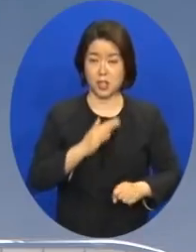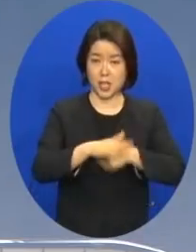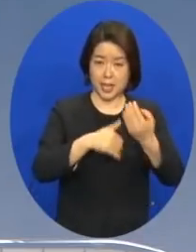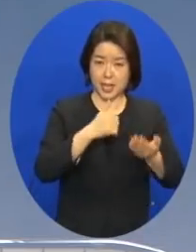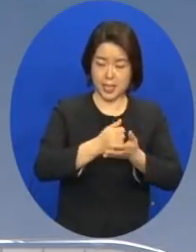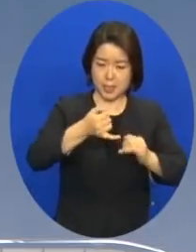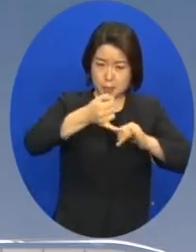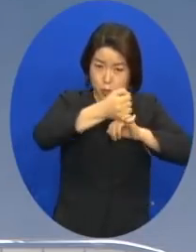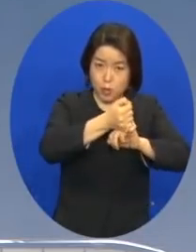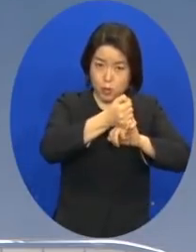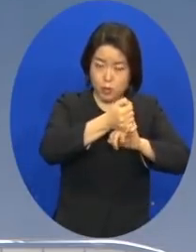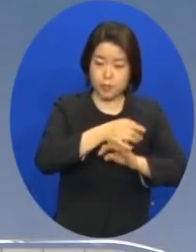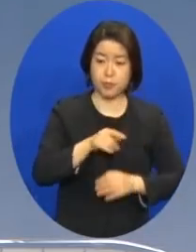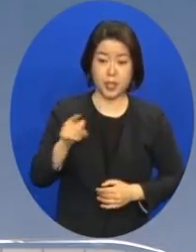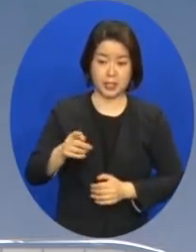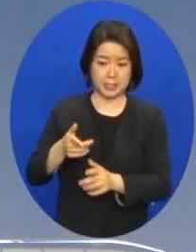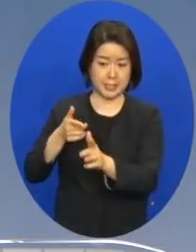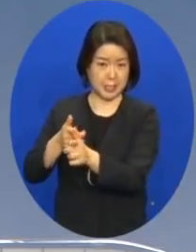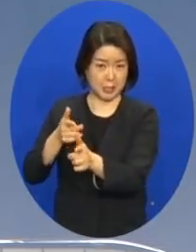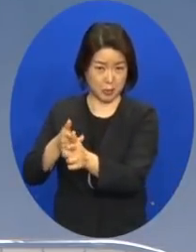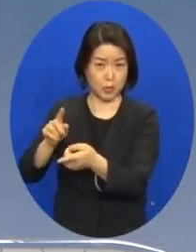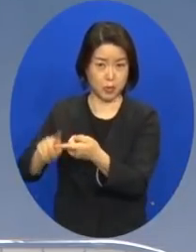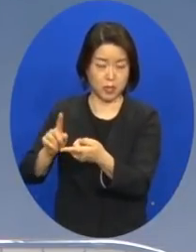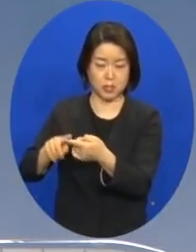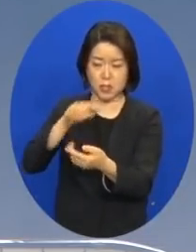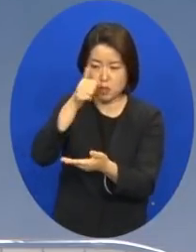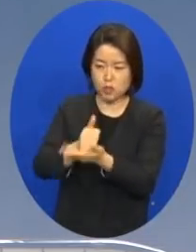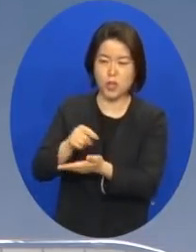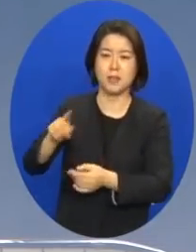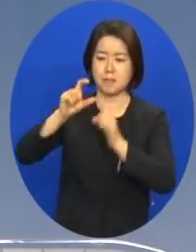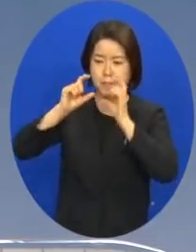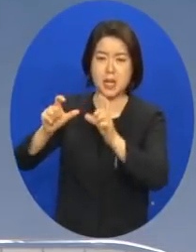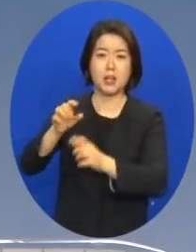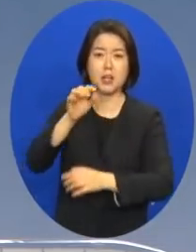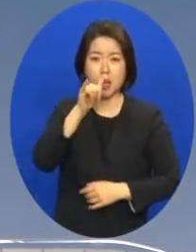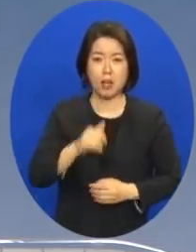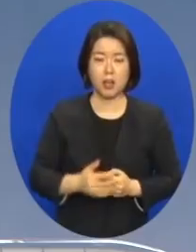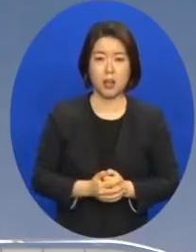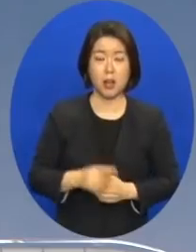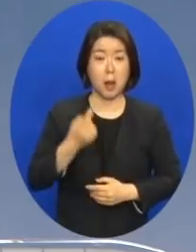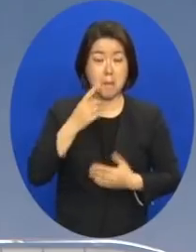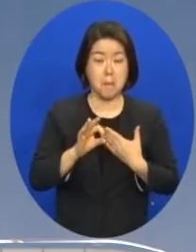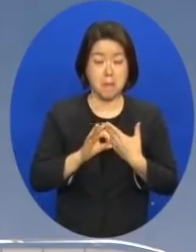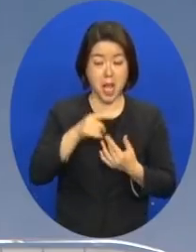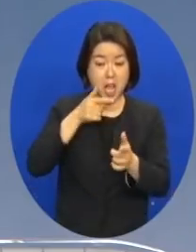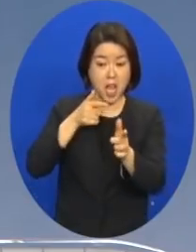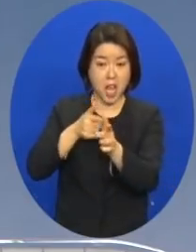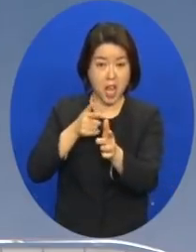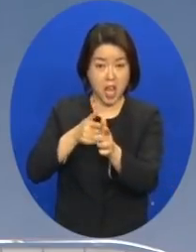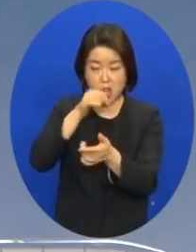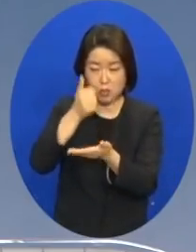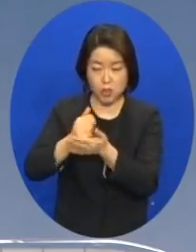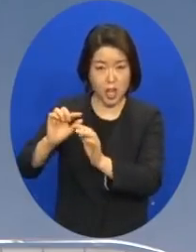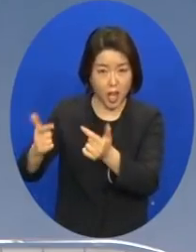하나님은 반드시 그 동성애를 죄라고 말씀하셨어요. 만약에 동성애가 죄 아니다,